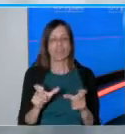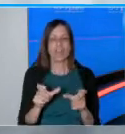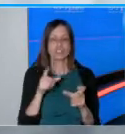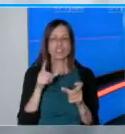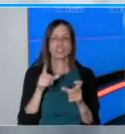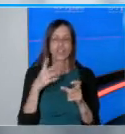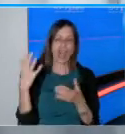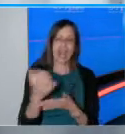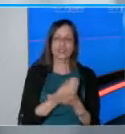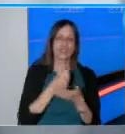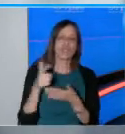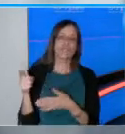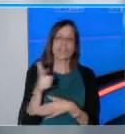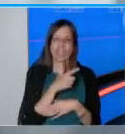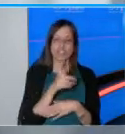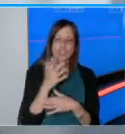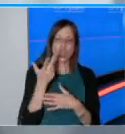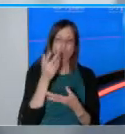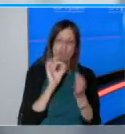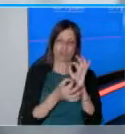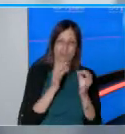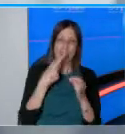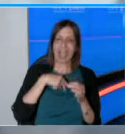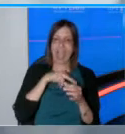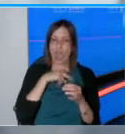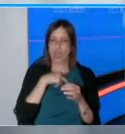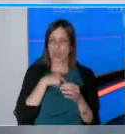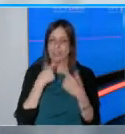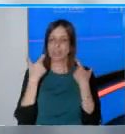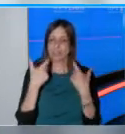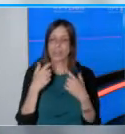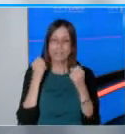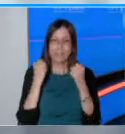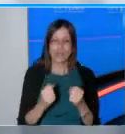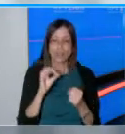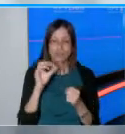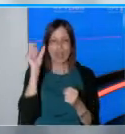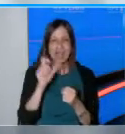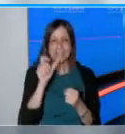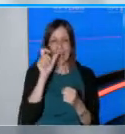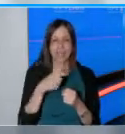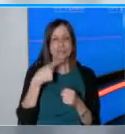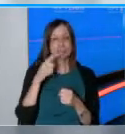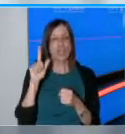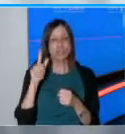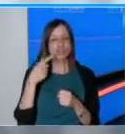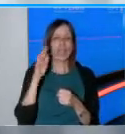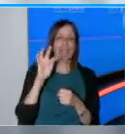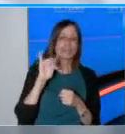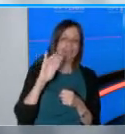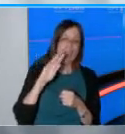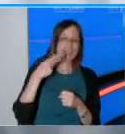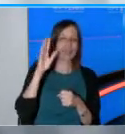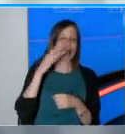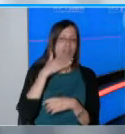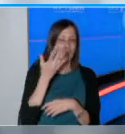שום סמכות. האחריות להבטיח ביטחונם של האזרחים בג'לג'וליה, בטייבה,